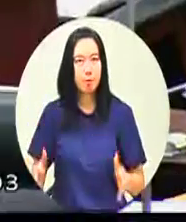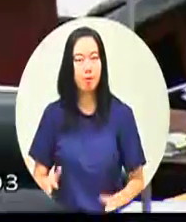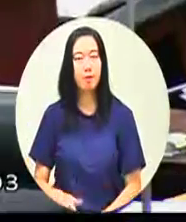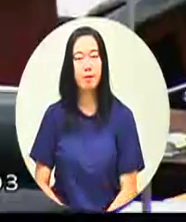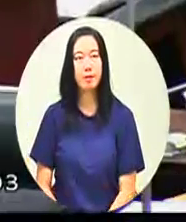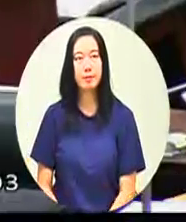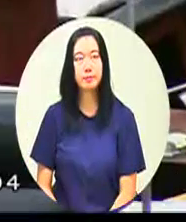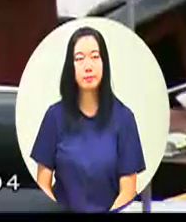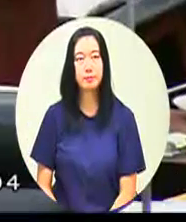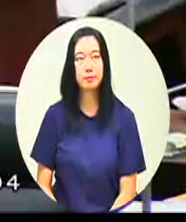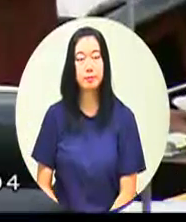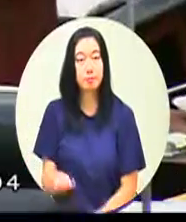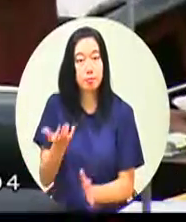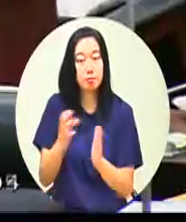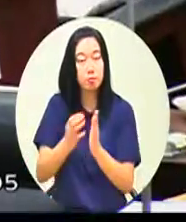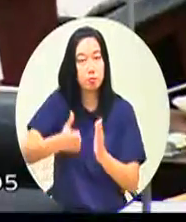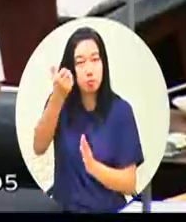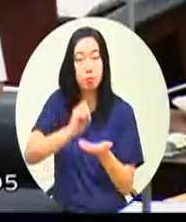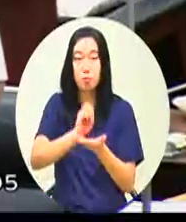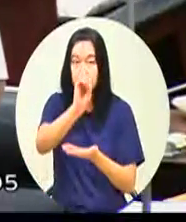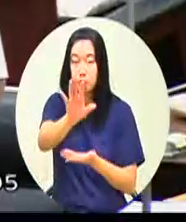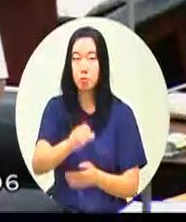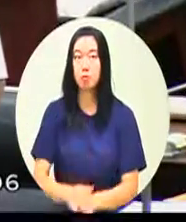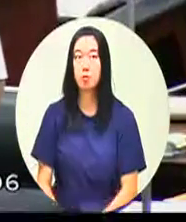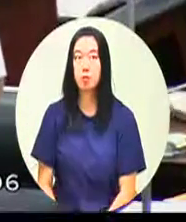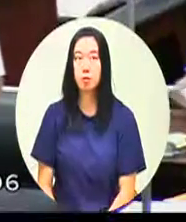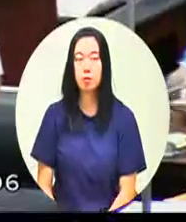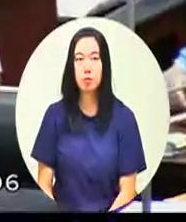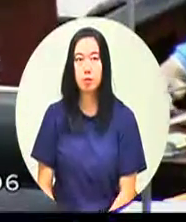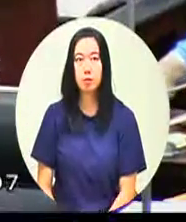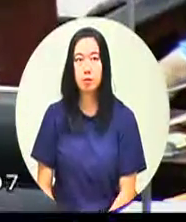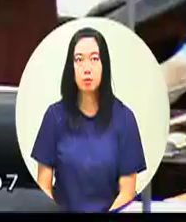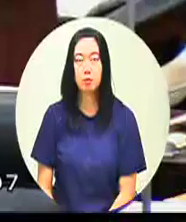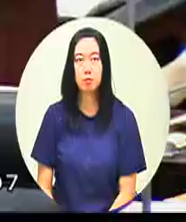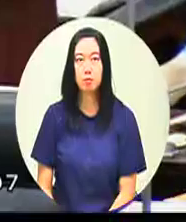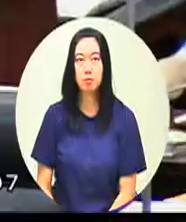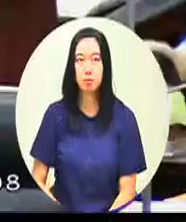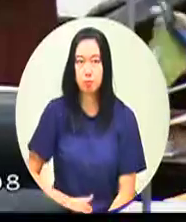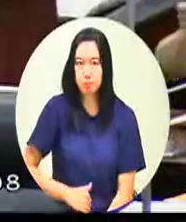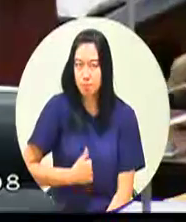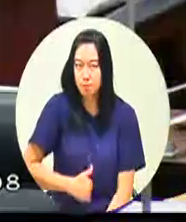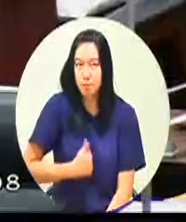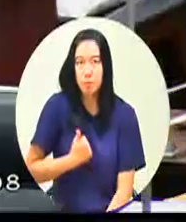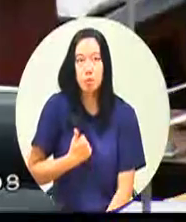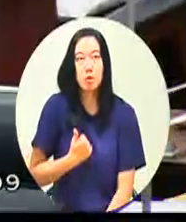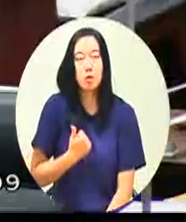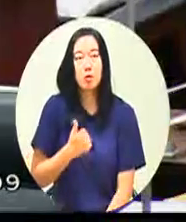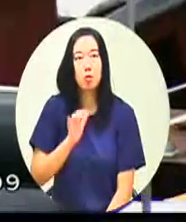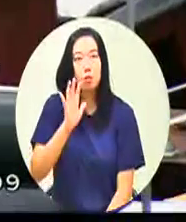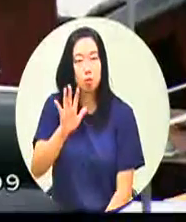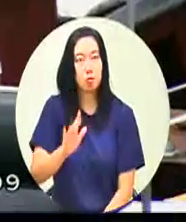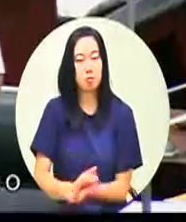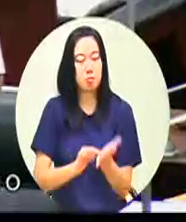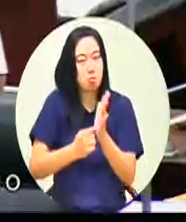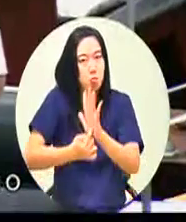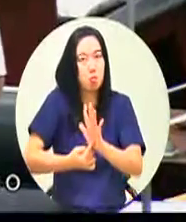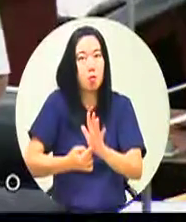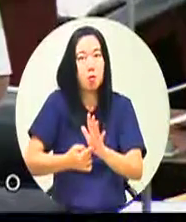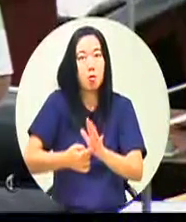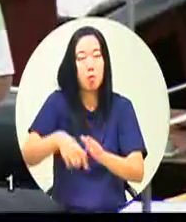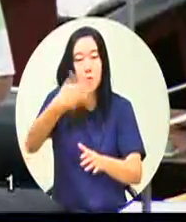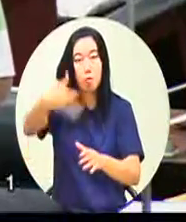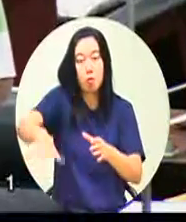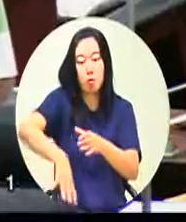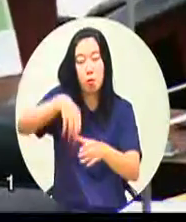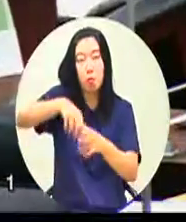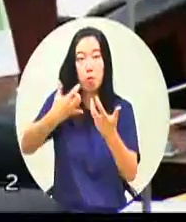告，安那个新光调水站这道熟悉真正有发挥伊的抽水的功能